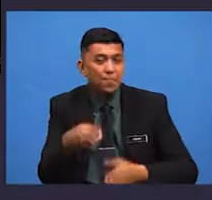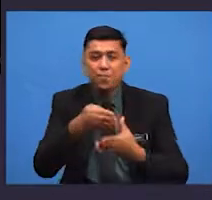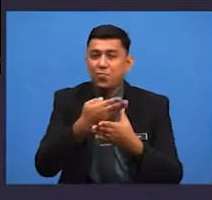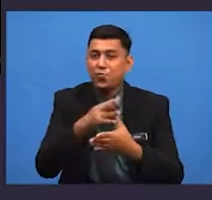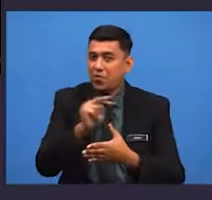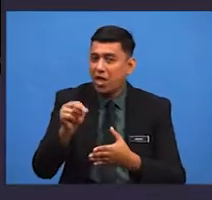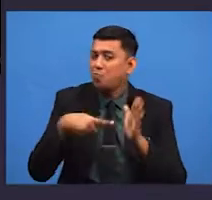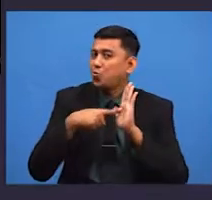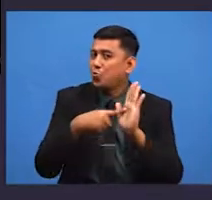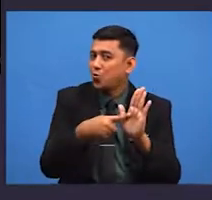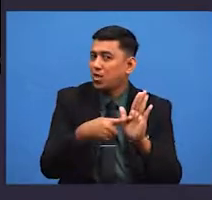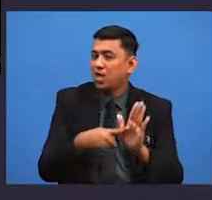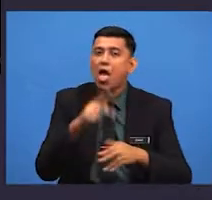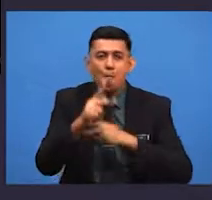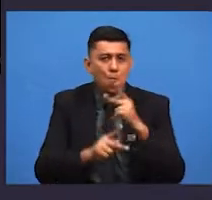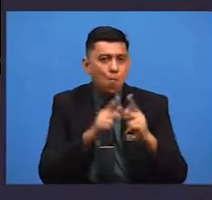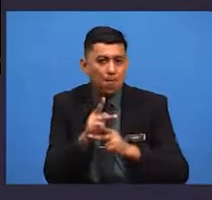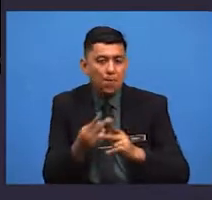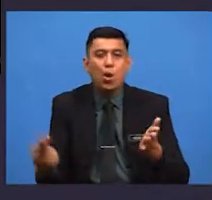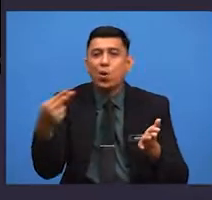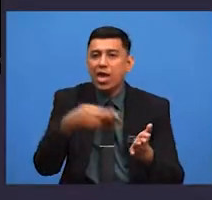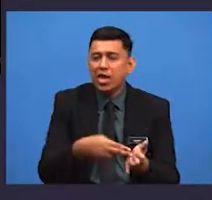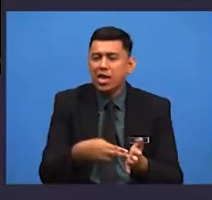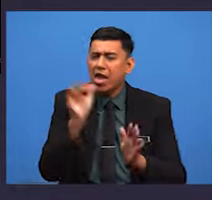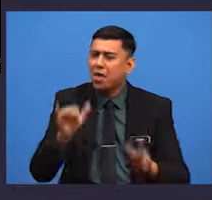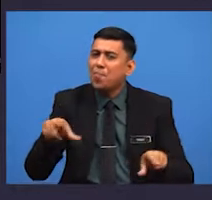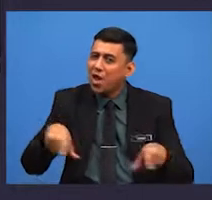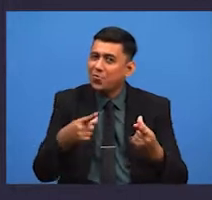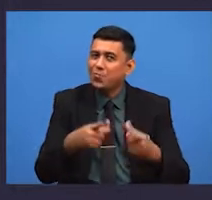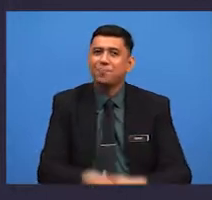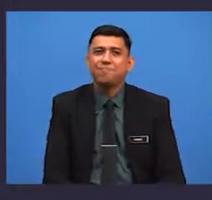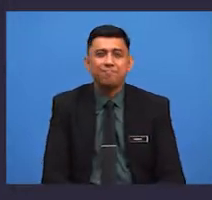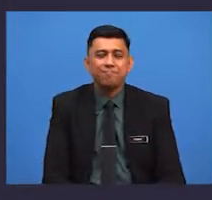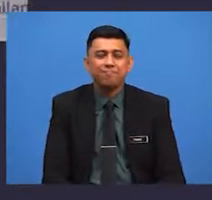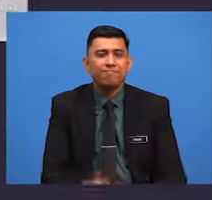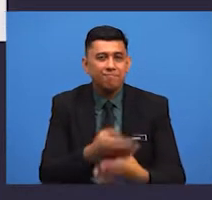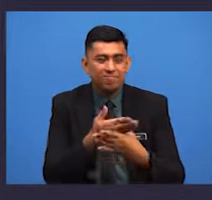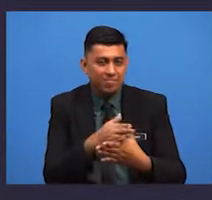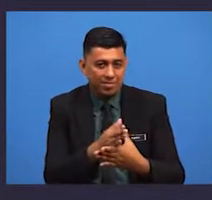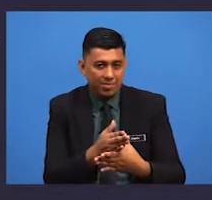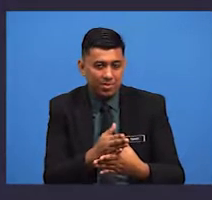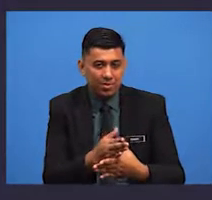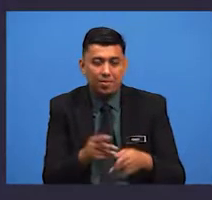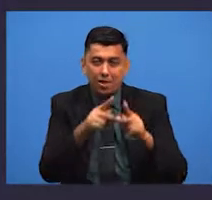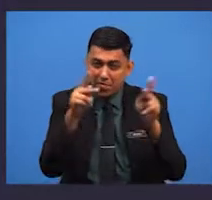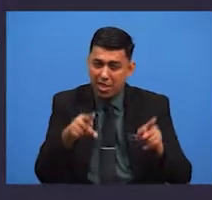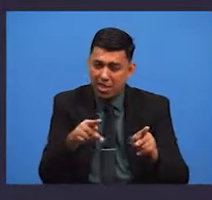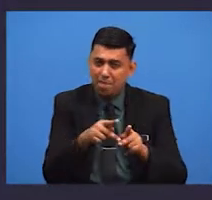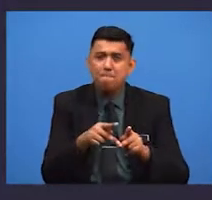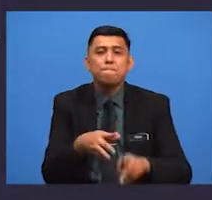yang menunjukkan proses pengulangan yang berlaku? Bahagian dengan petak garisan